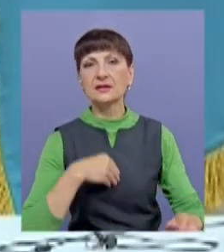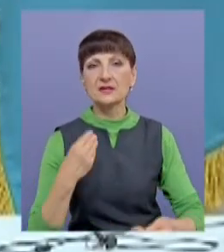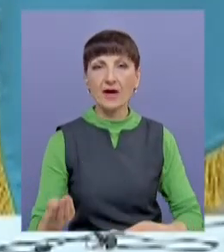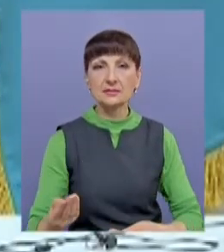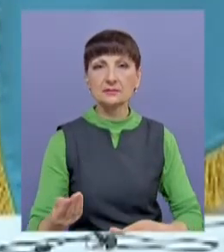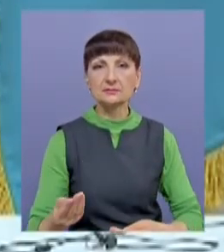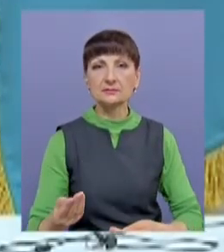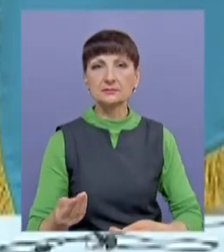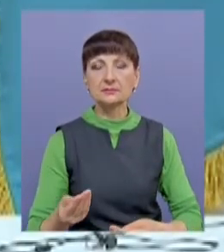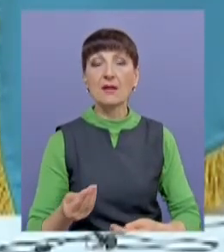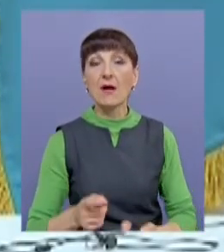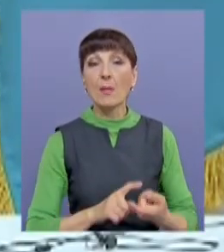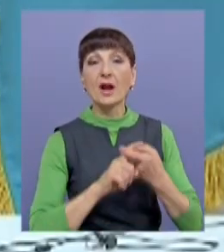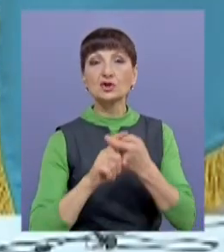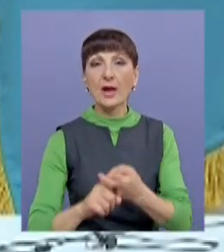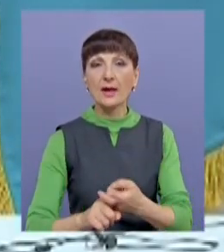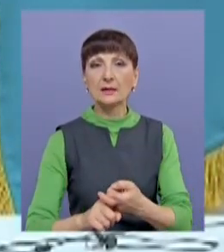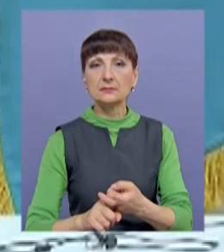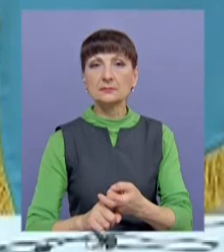раздавать, порождая тем самым